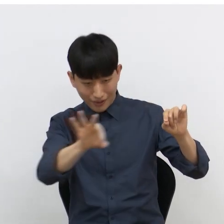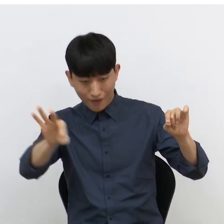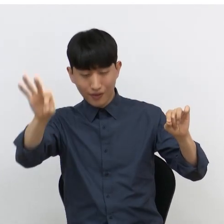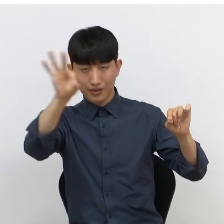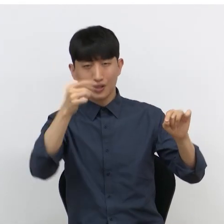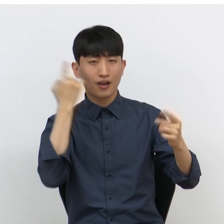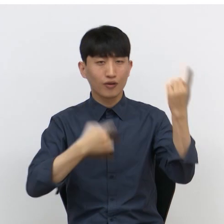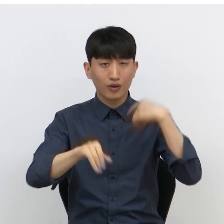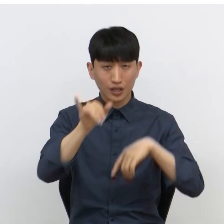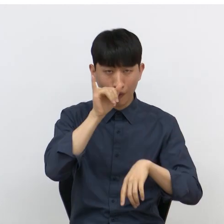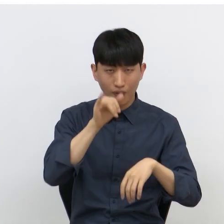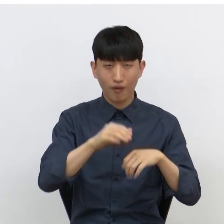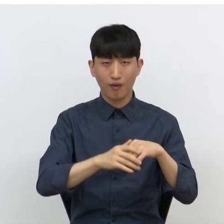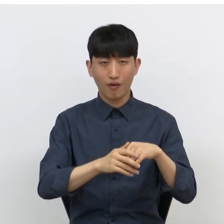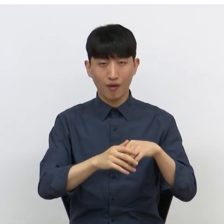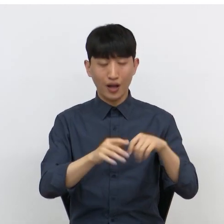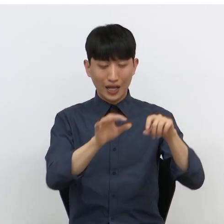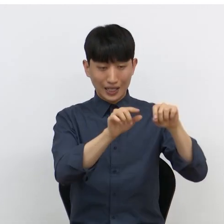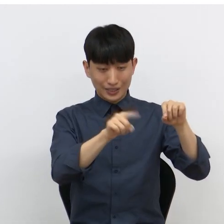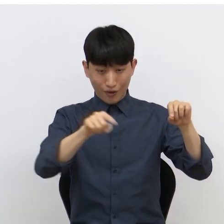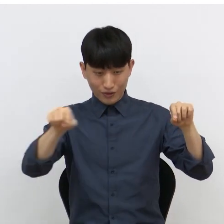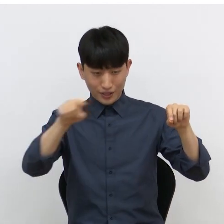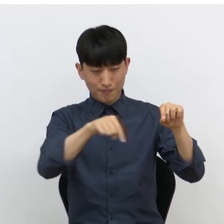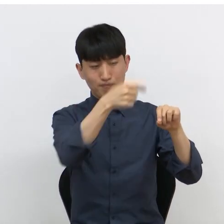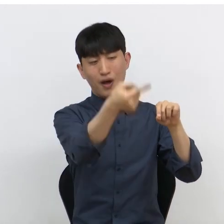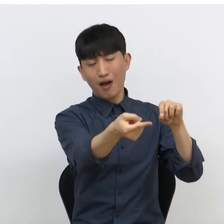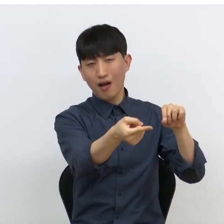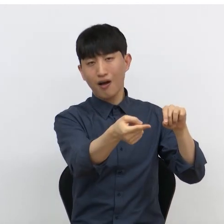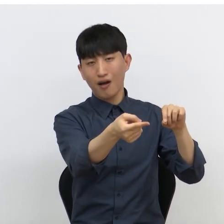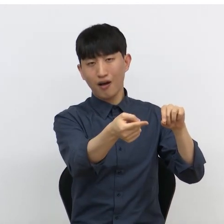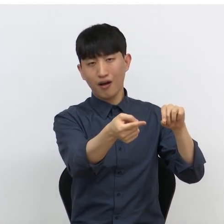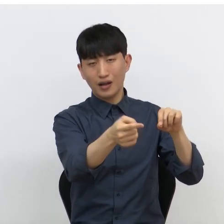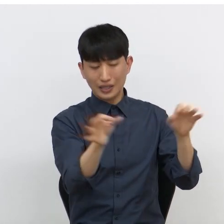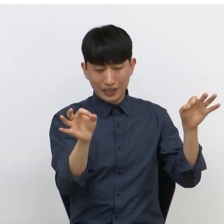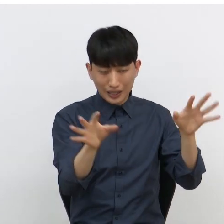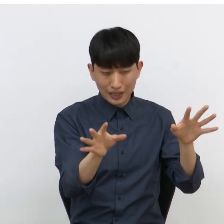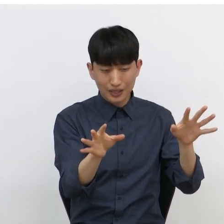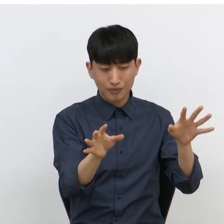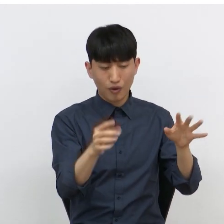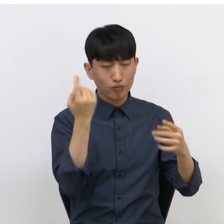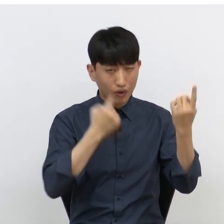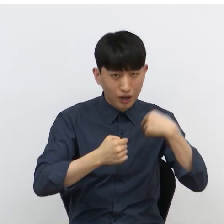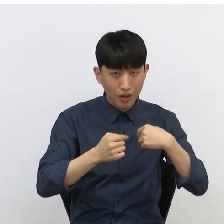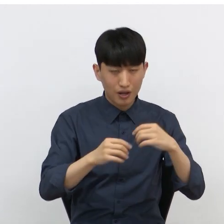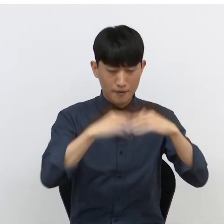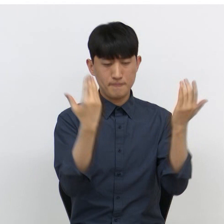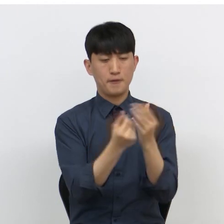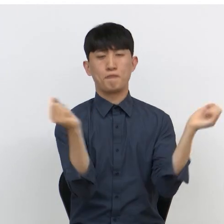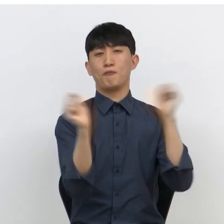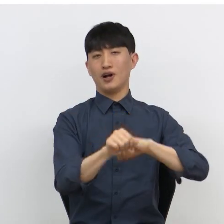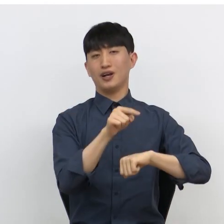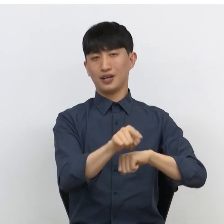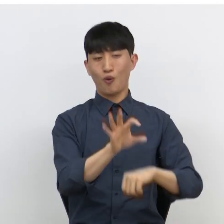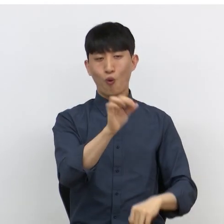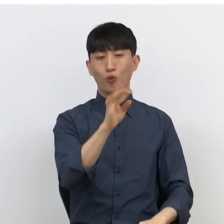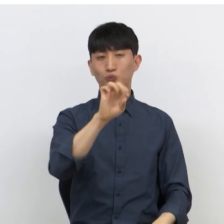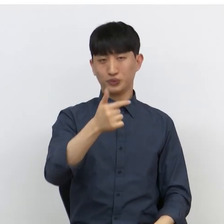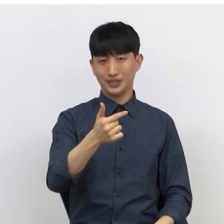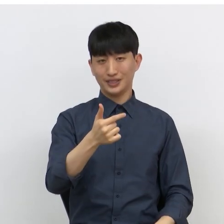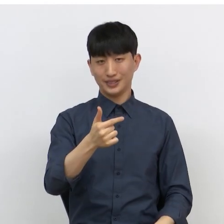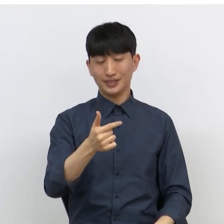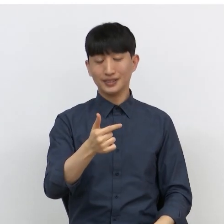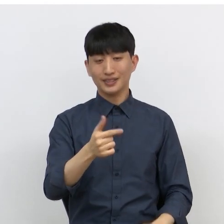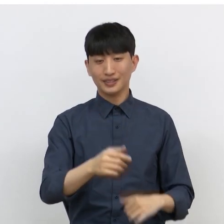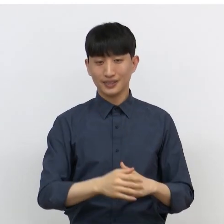손상되었거나 전극이 와우 밖에 존재해서 일시적으로 또는 영구적으로 손상되는 것을 오픈 서킷이라고 하는 거고요.